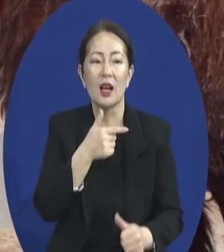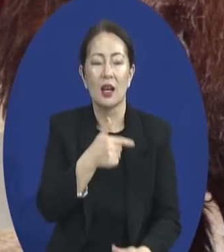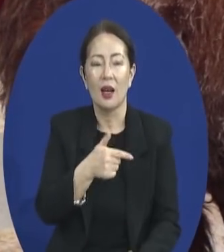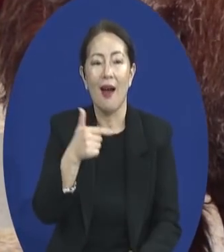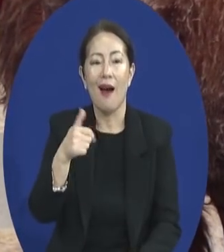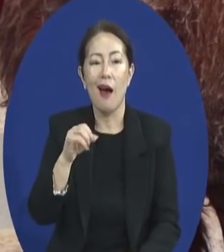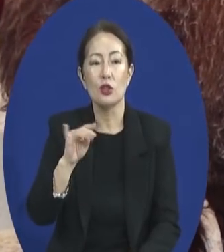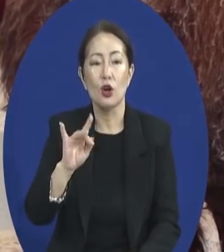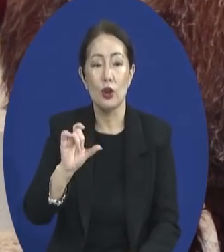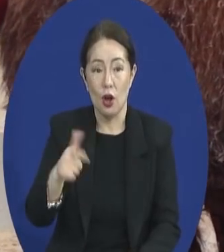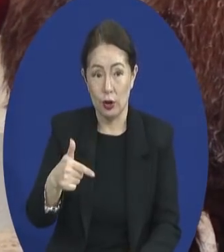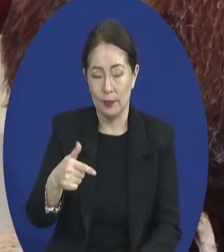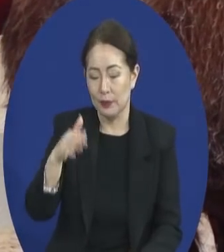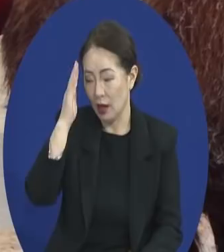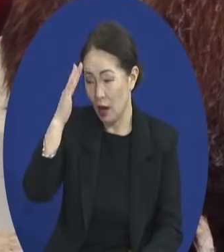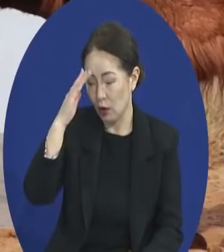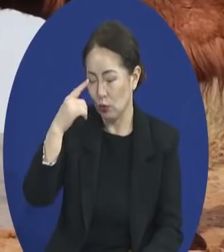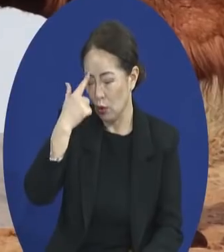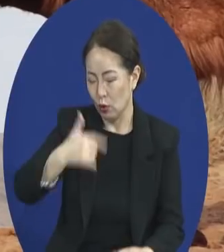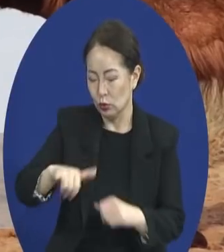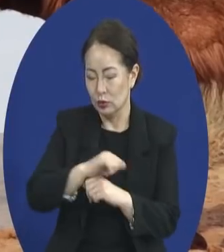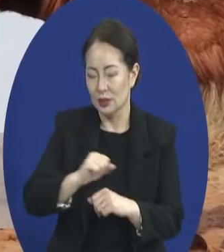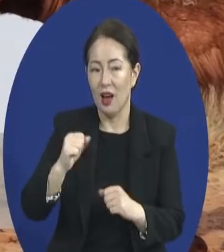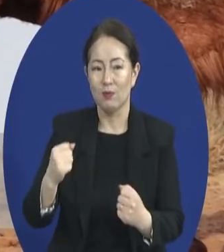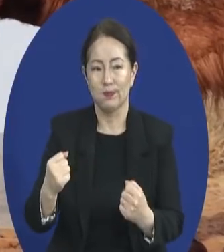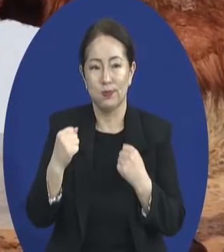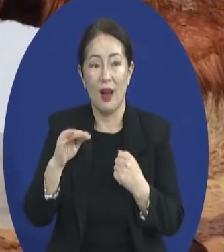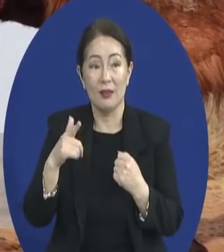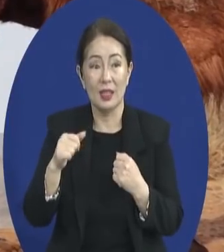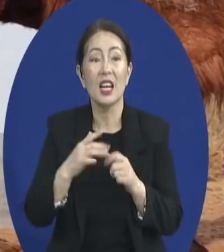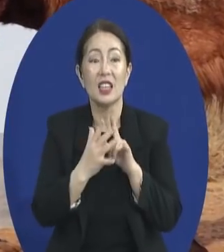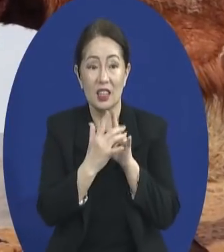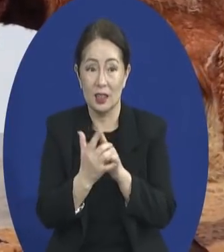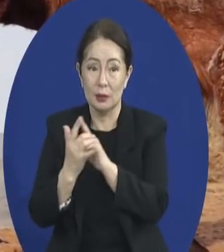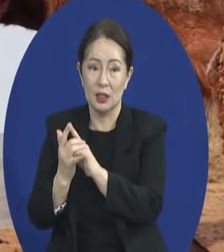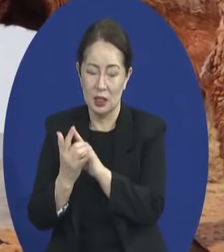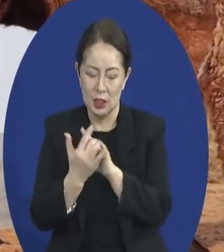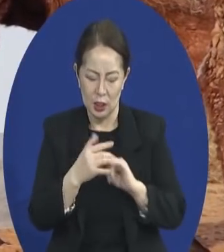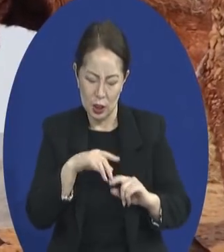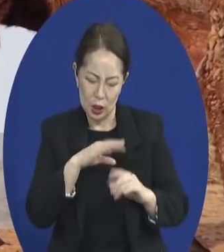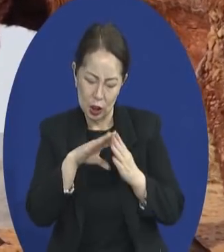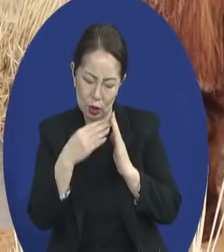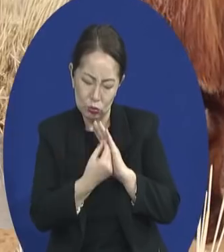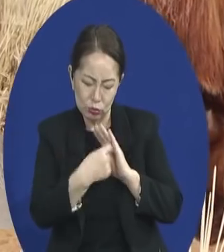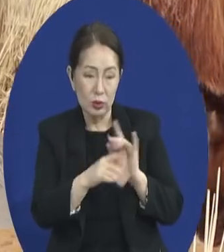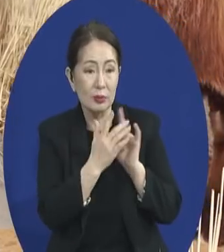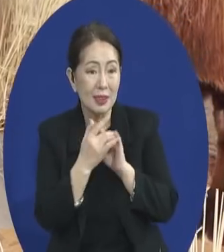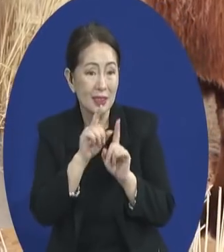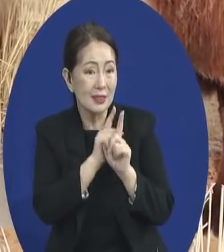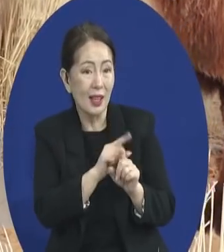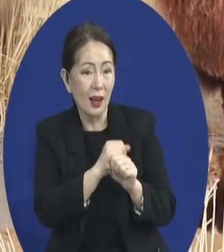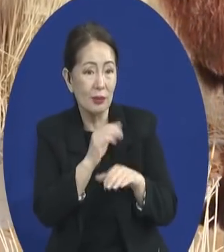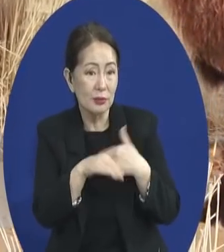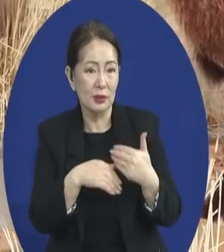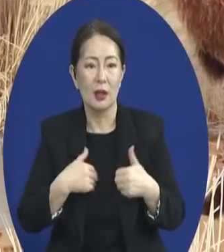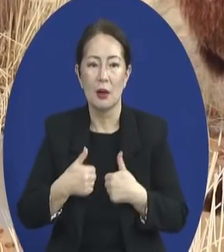гэдгээ. Түүний аав Монгол улсын аврах тэмээчин. Өөрийн хүсэл сонирхол гэр бүлийнхээ малчуудмыг залгамжлан ажиллаж байгаа минь бахархам